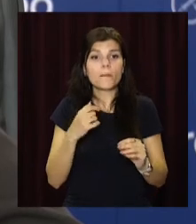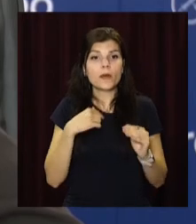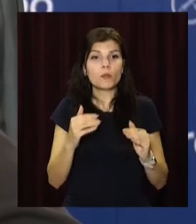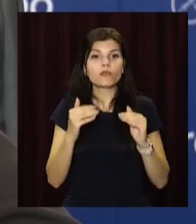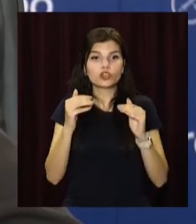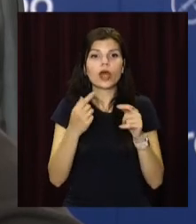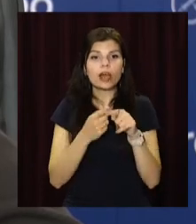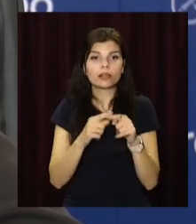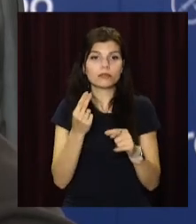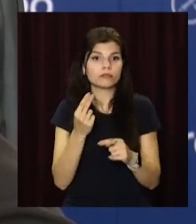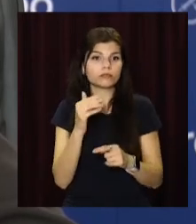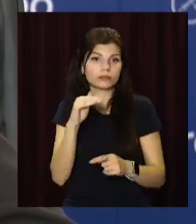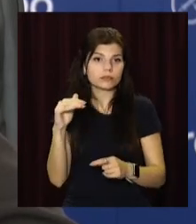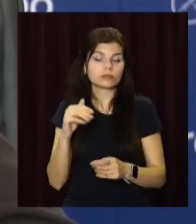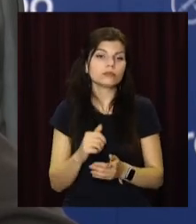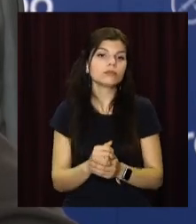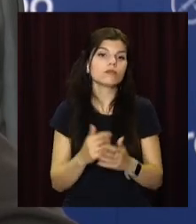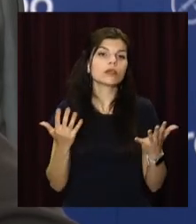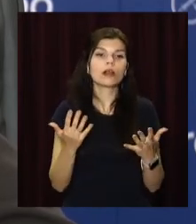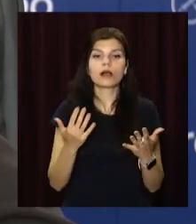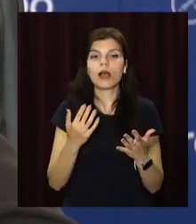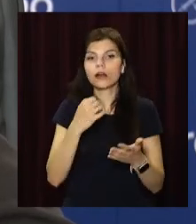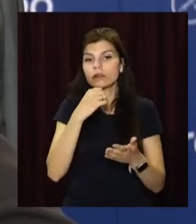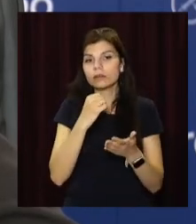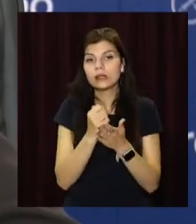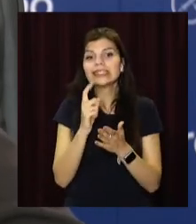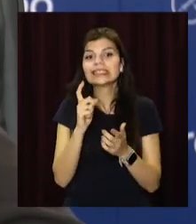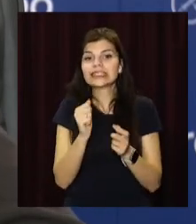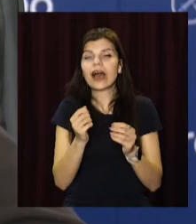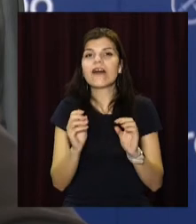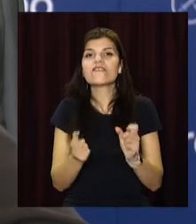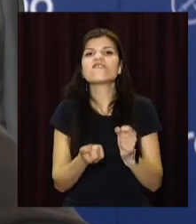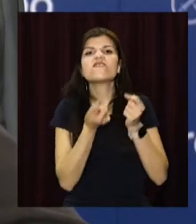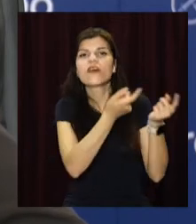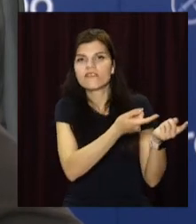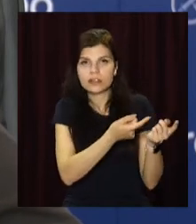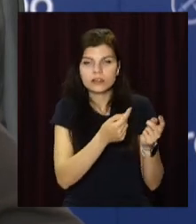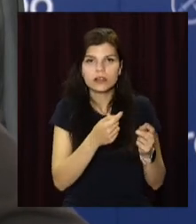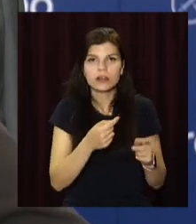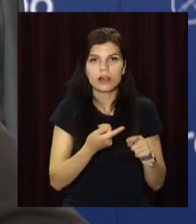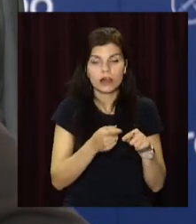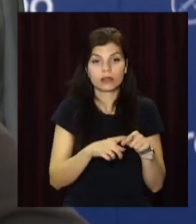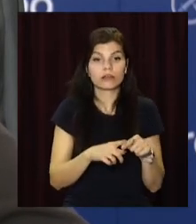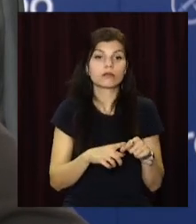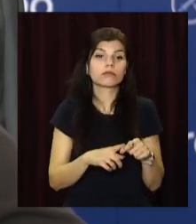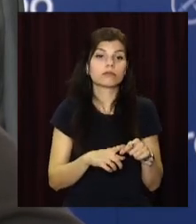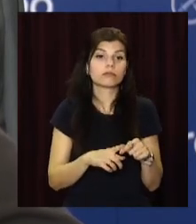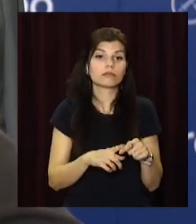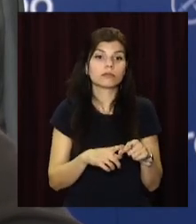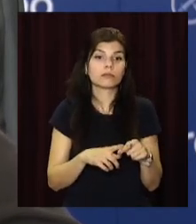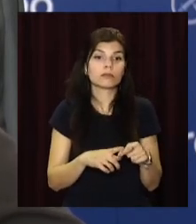цю складову, яка закладена в тариф за вивезення побутових відходів. І